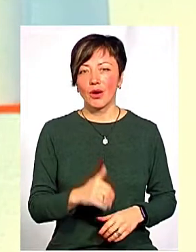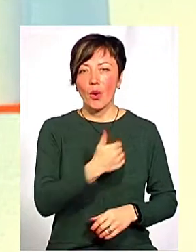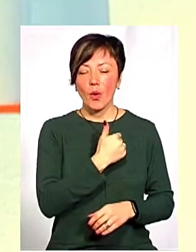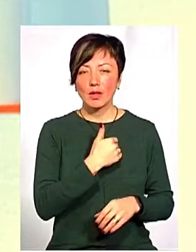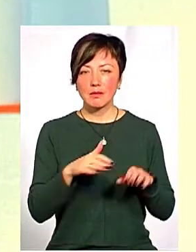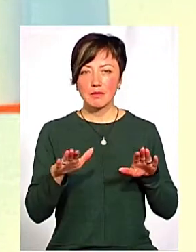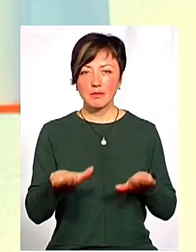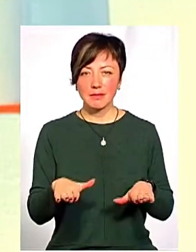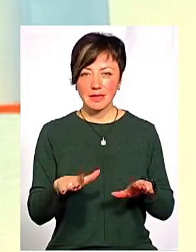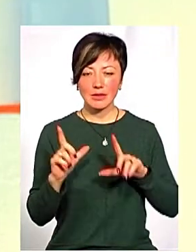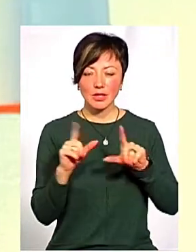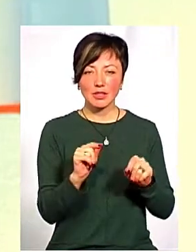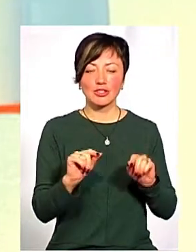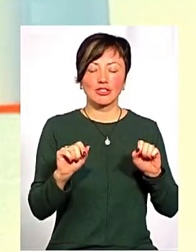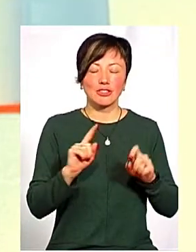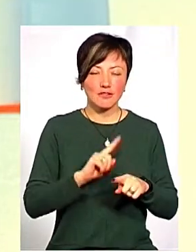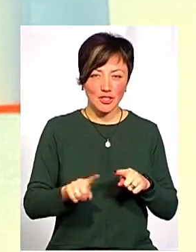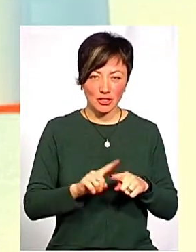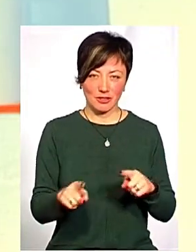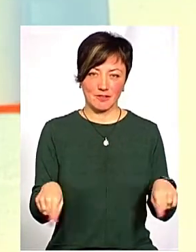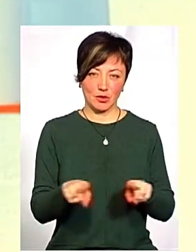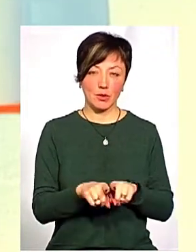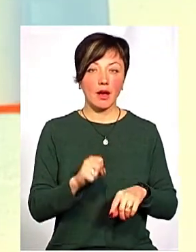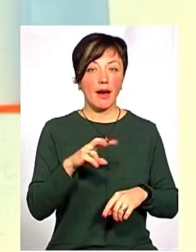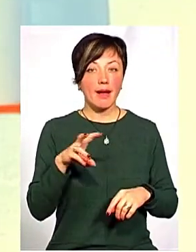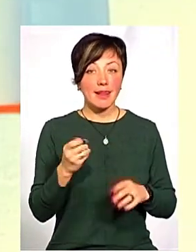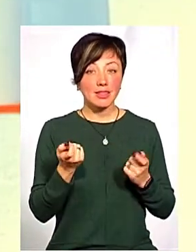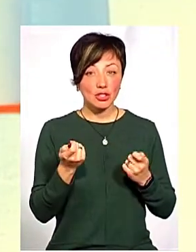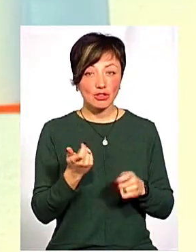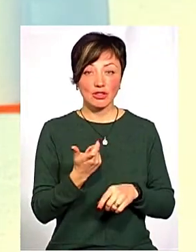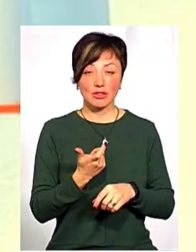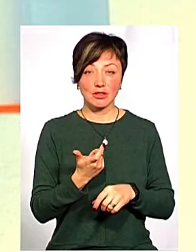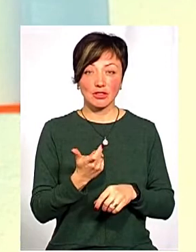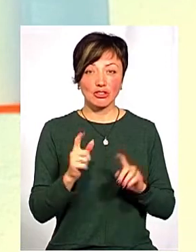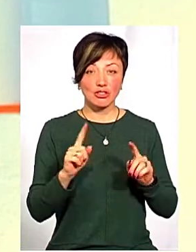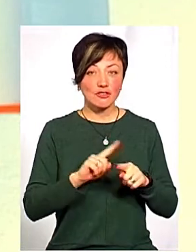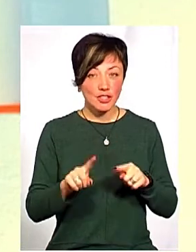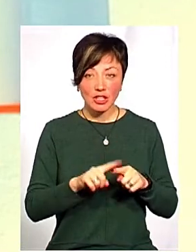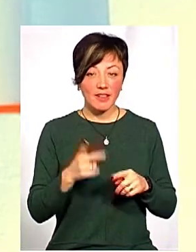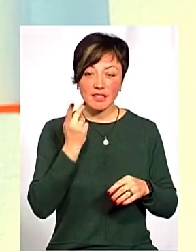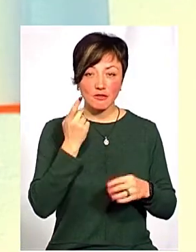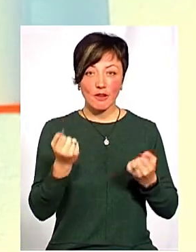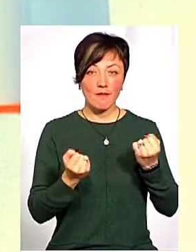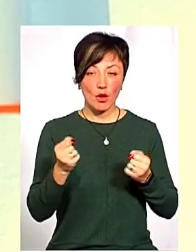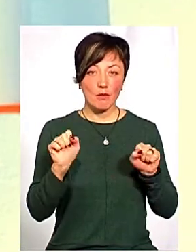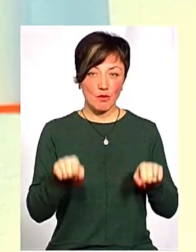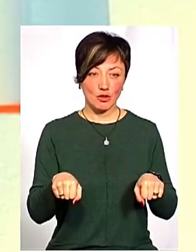добратися до місця свого призначення трішечки швидше. Але оце трішечки швидше не завжди водій може